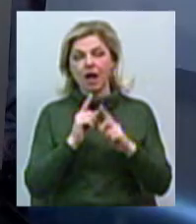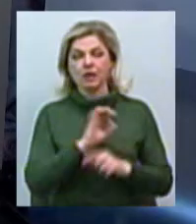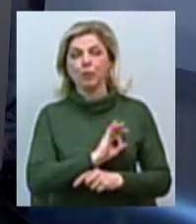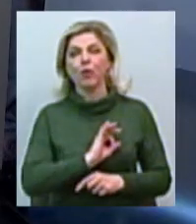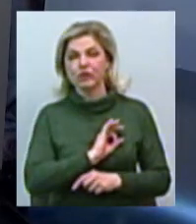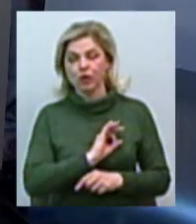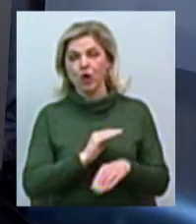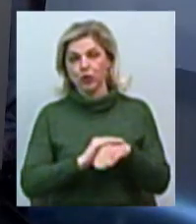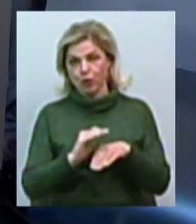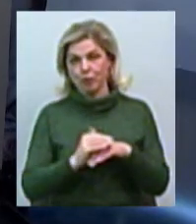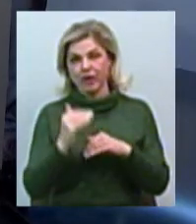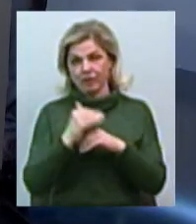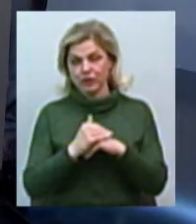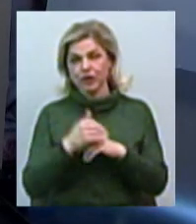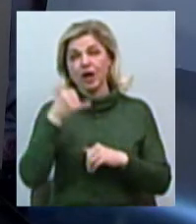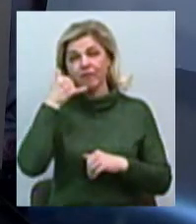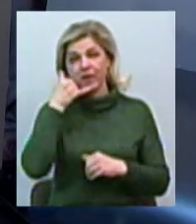вечора. Телефон в студії незмінний –